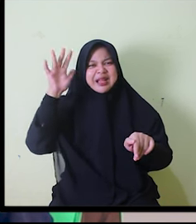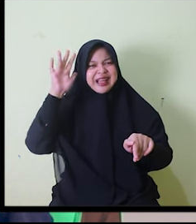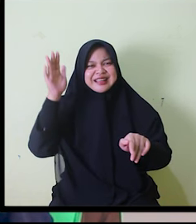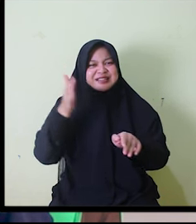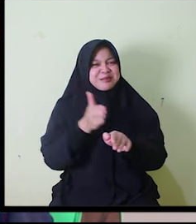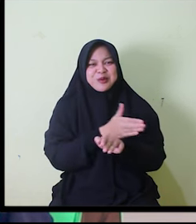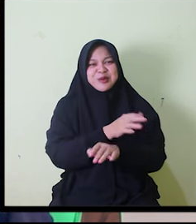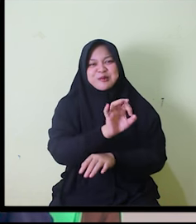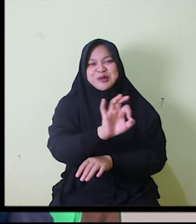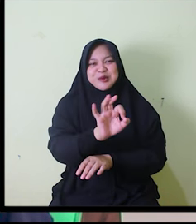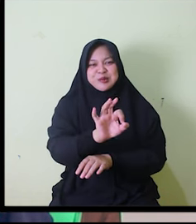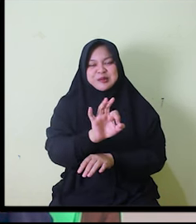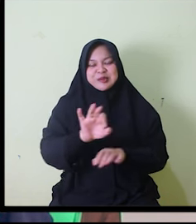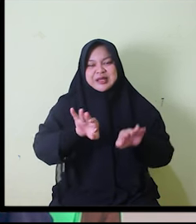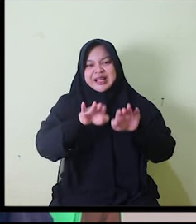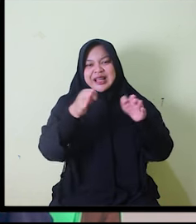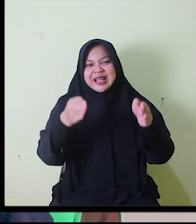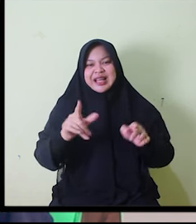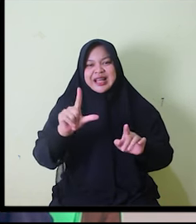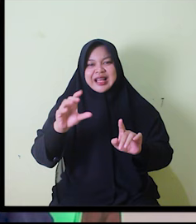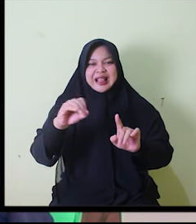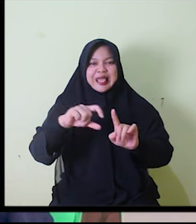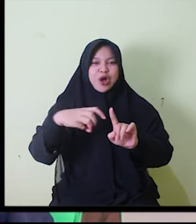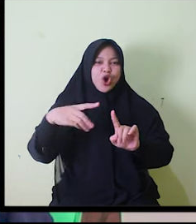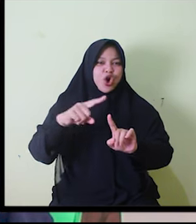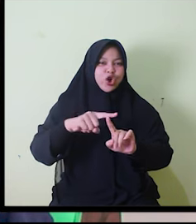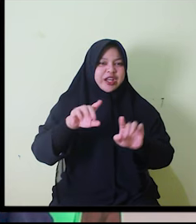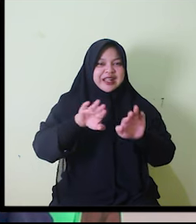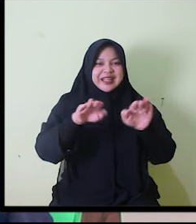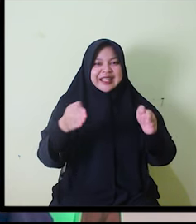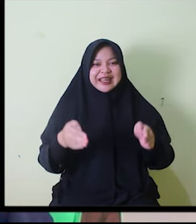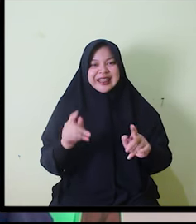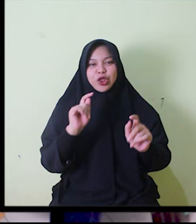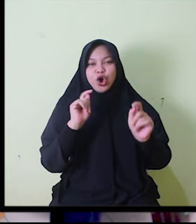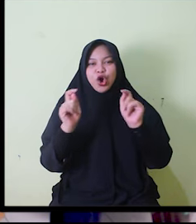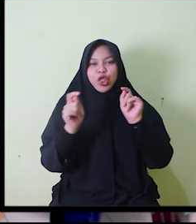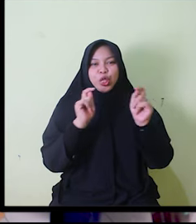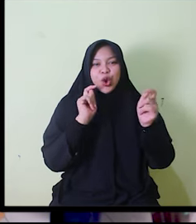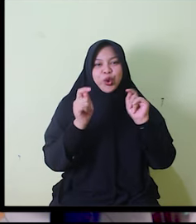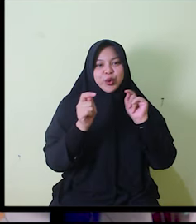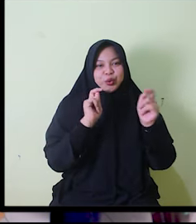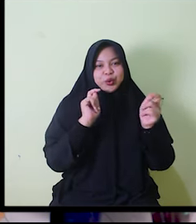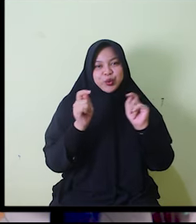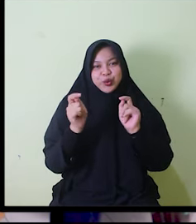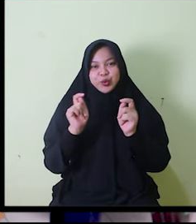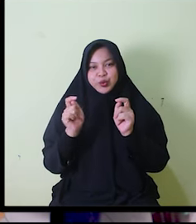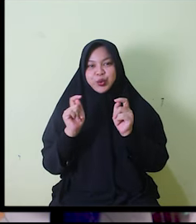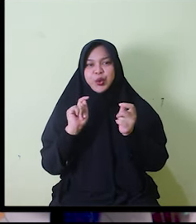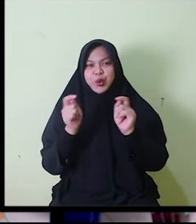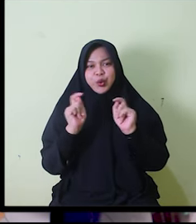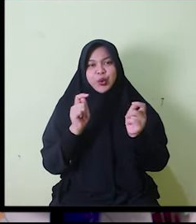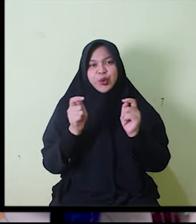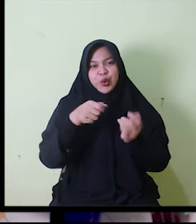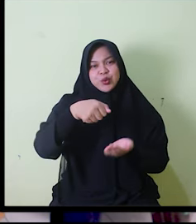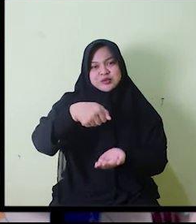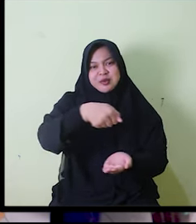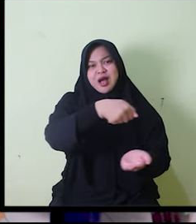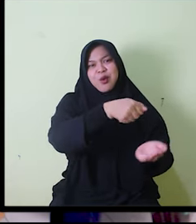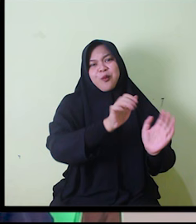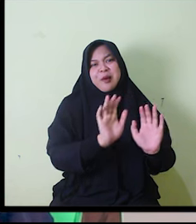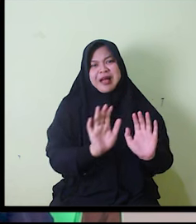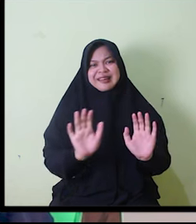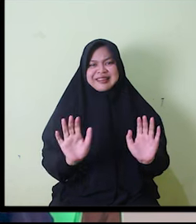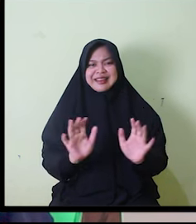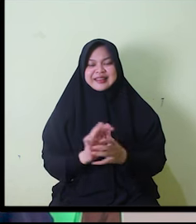loket ini kan bukan hal yang baru Iya jadi di toko-toko kelontong kemudian di toko-toko sumb banyak lah Mbak